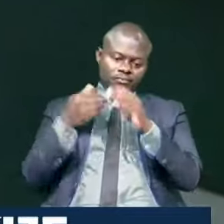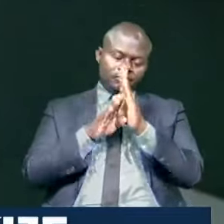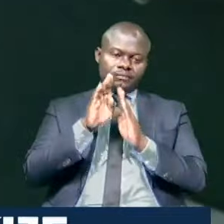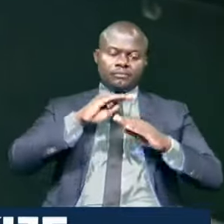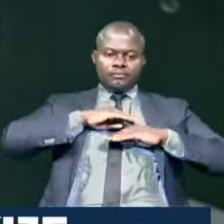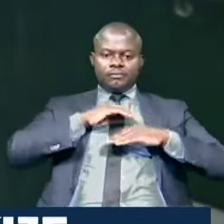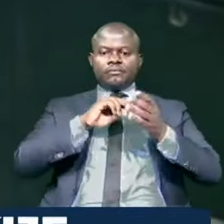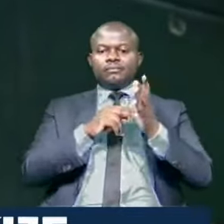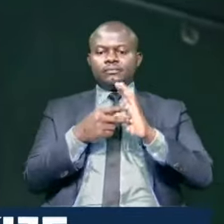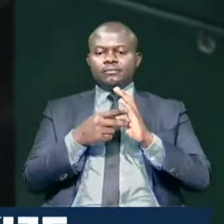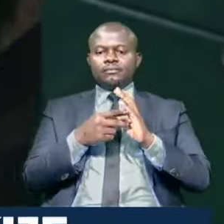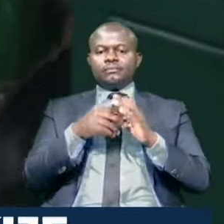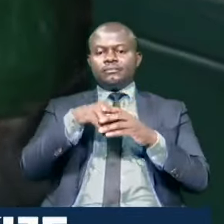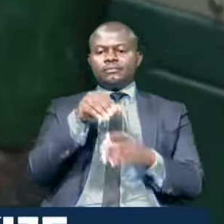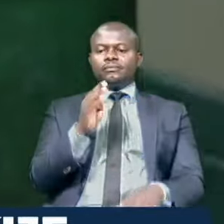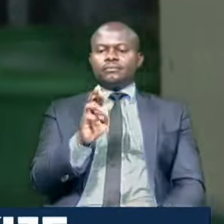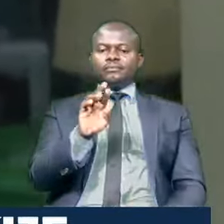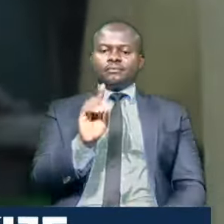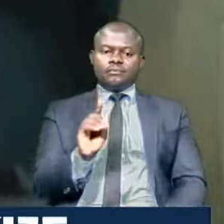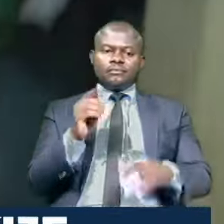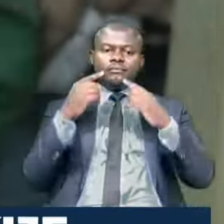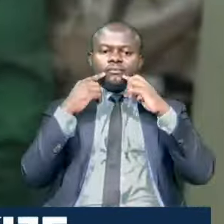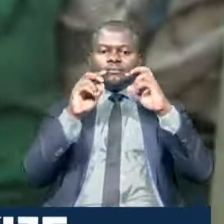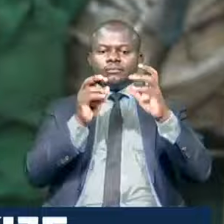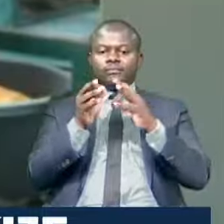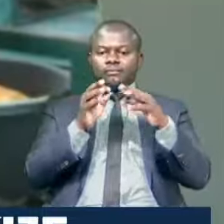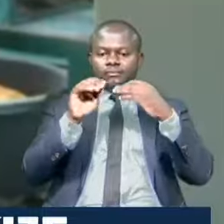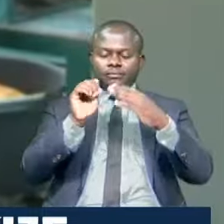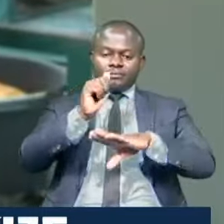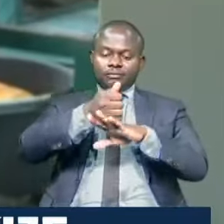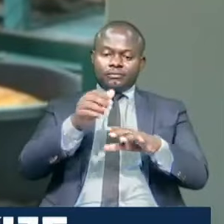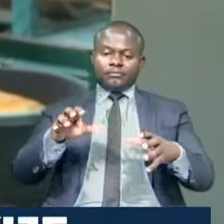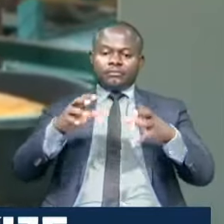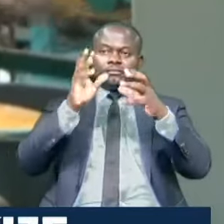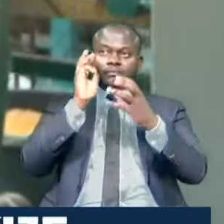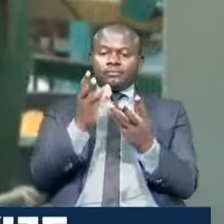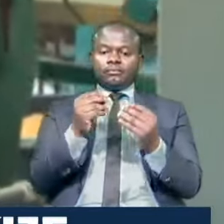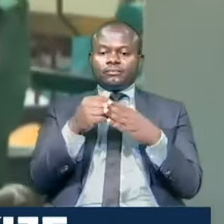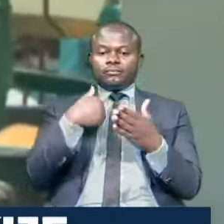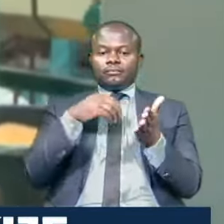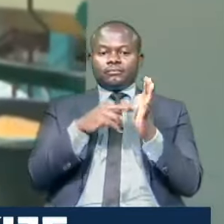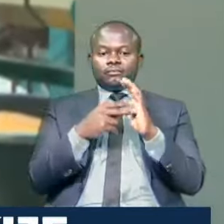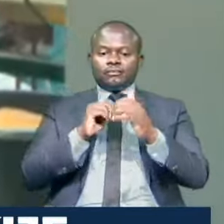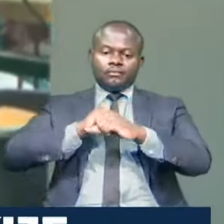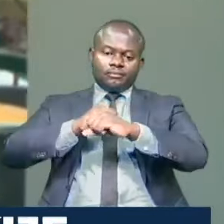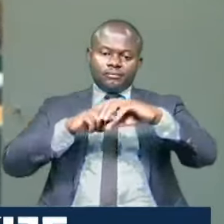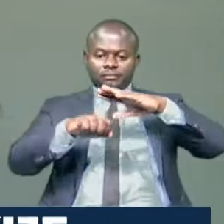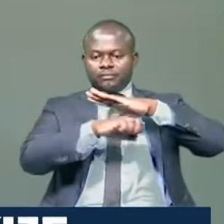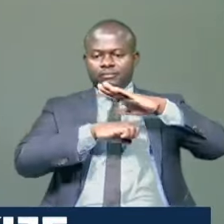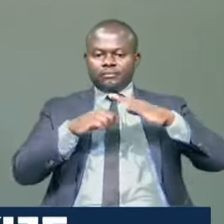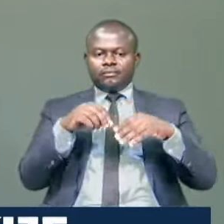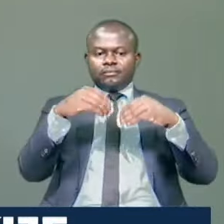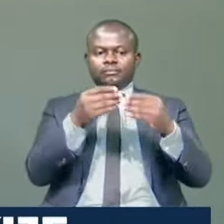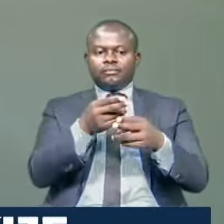y'imishinga muri BRD Ferdinand Kamanzi asobanura ko hahise hajyaho ikigega kizorohereza abafite imishinga yo kurengera ibidukikije